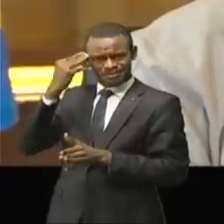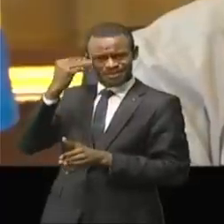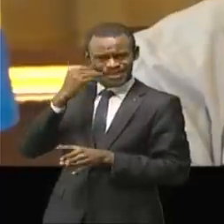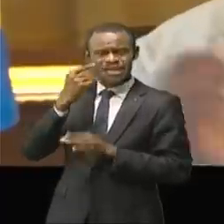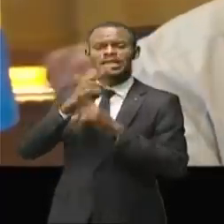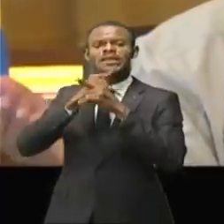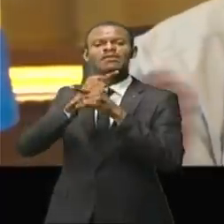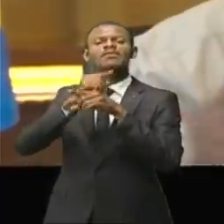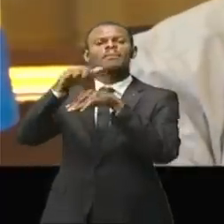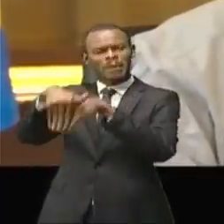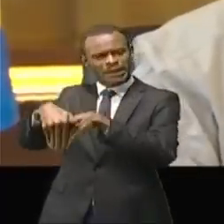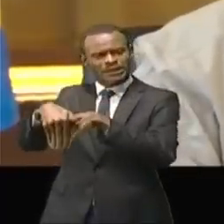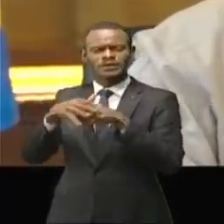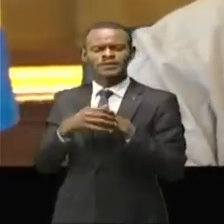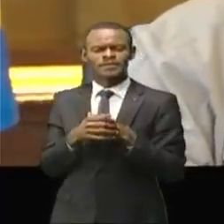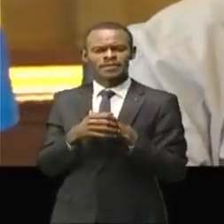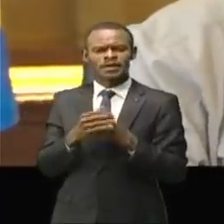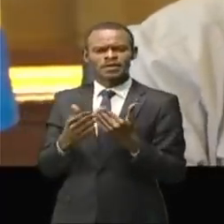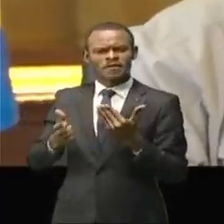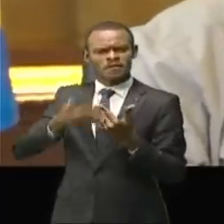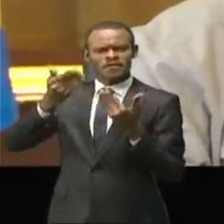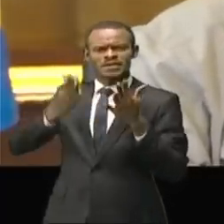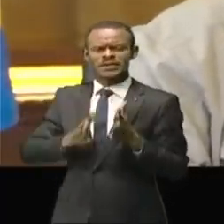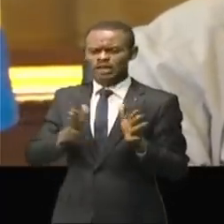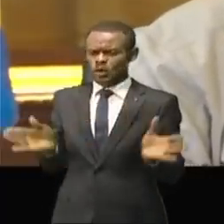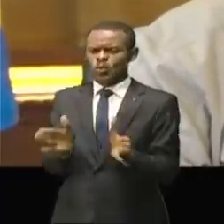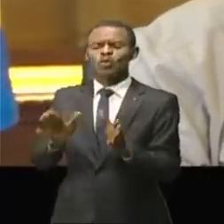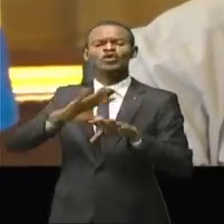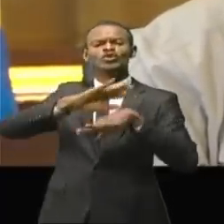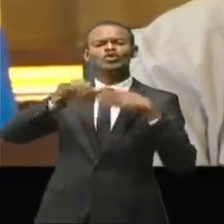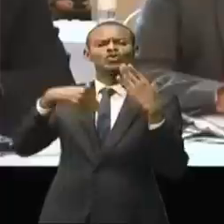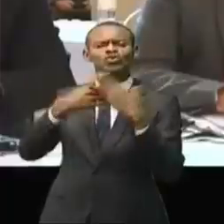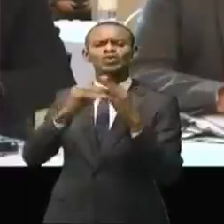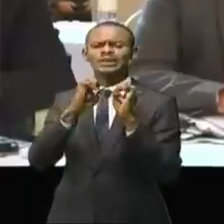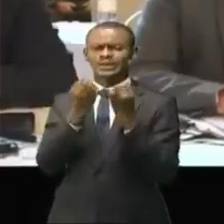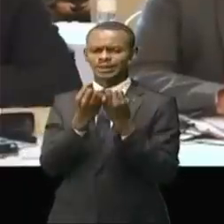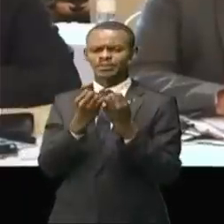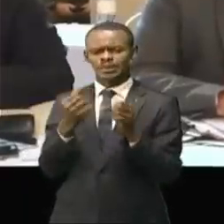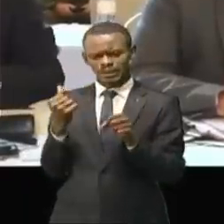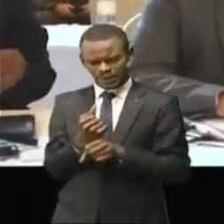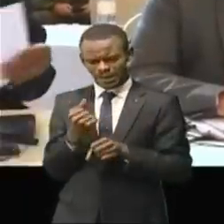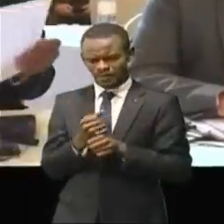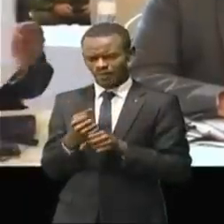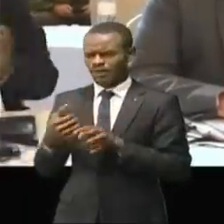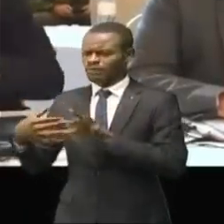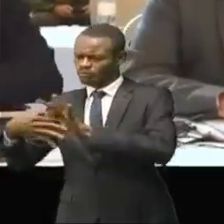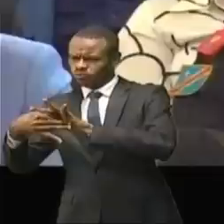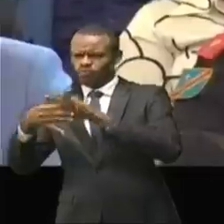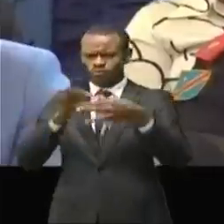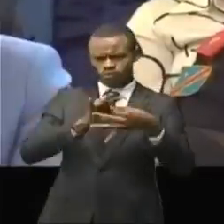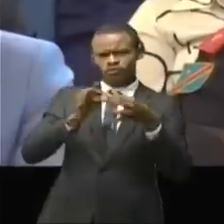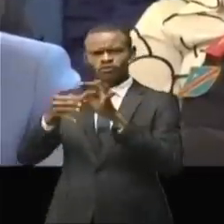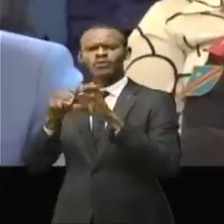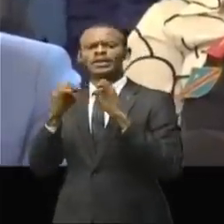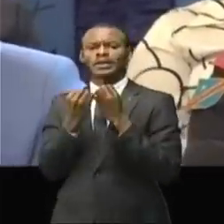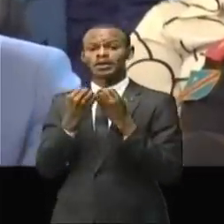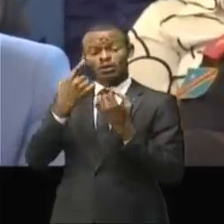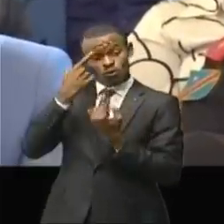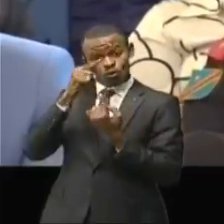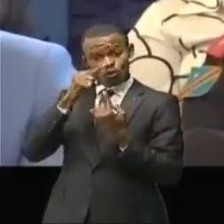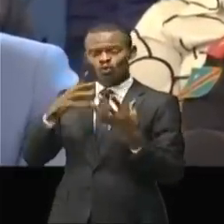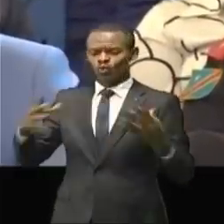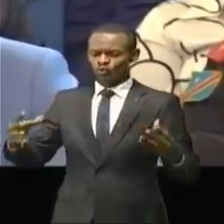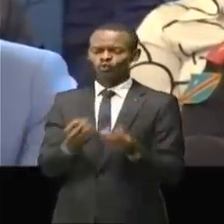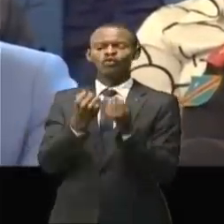à un travail d'équipe dans la responsabilité afin d'aboutir à des résolutions pacifiques bénéfiques